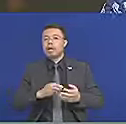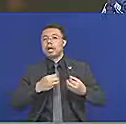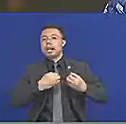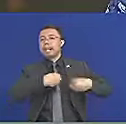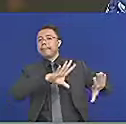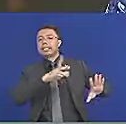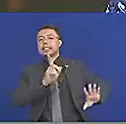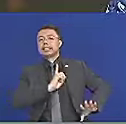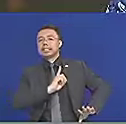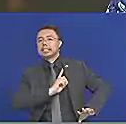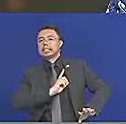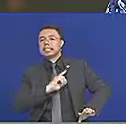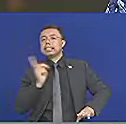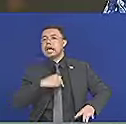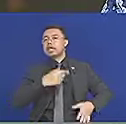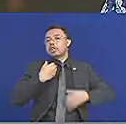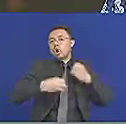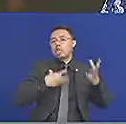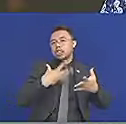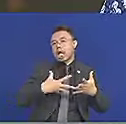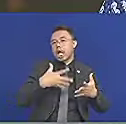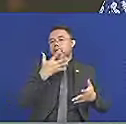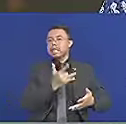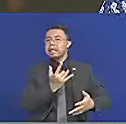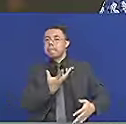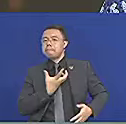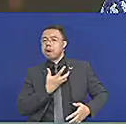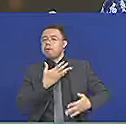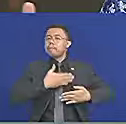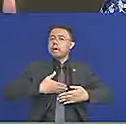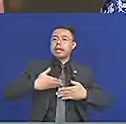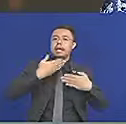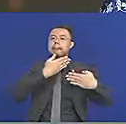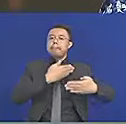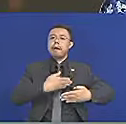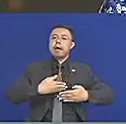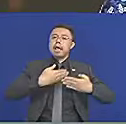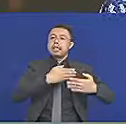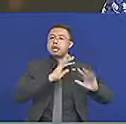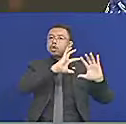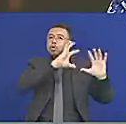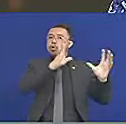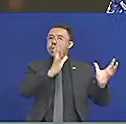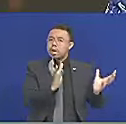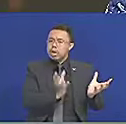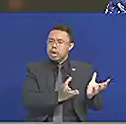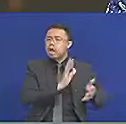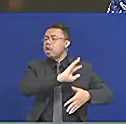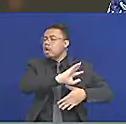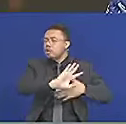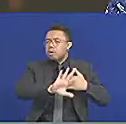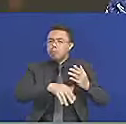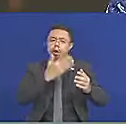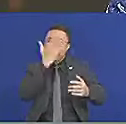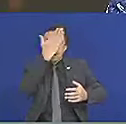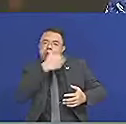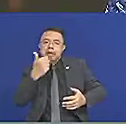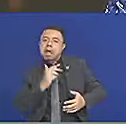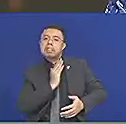diri dari ikatan dosa. Kalau kita masih mau menikmati dunia dengan segala